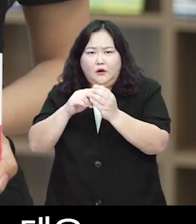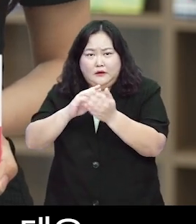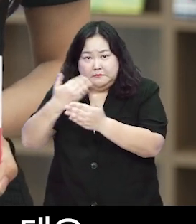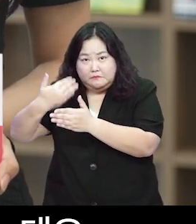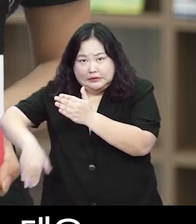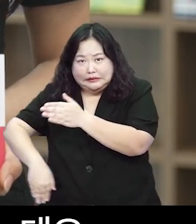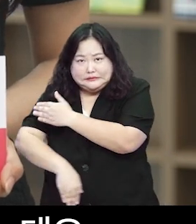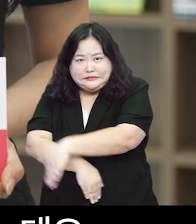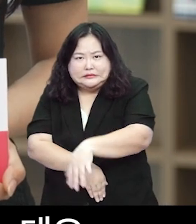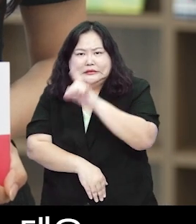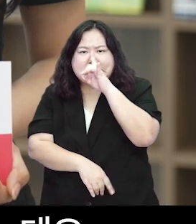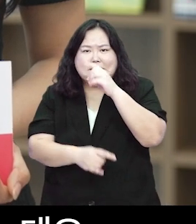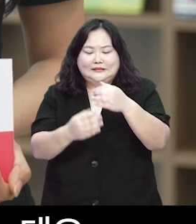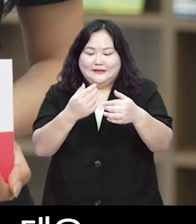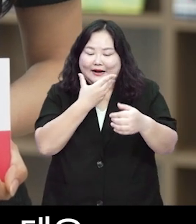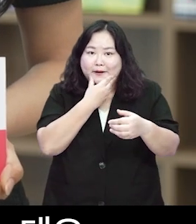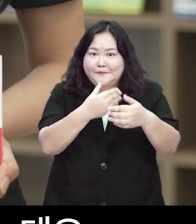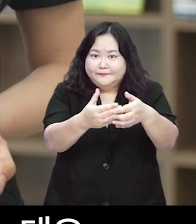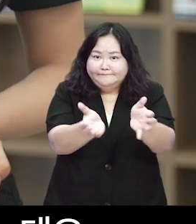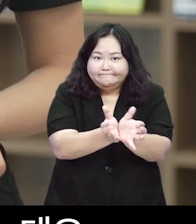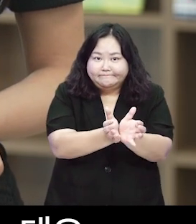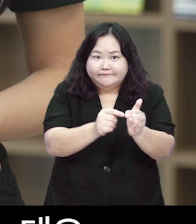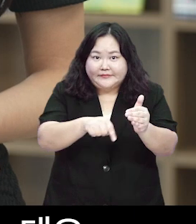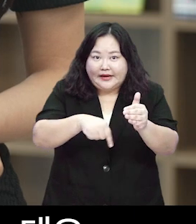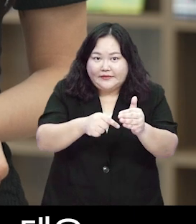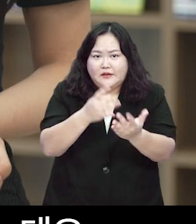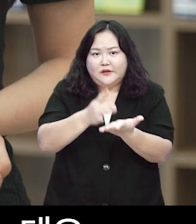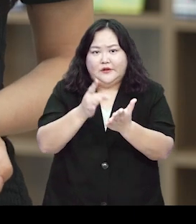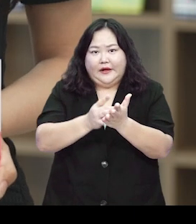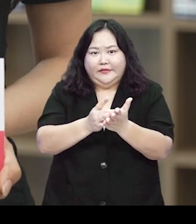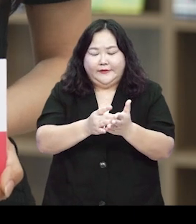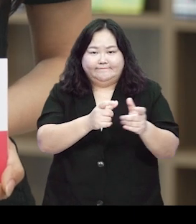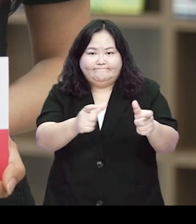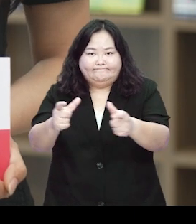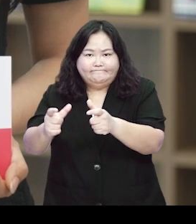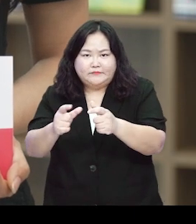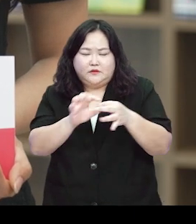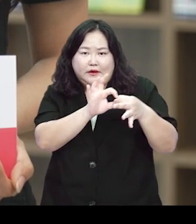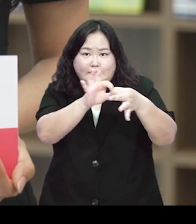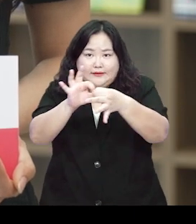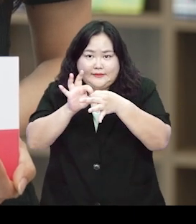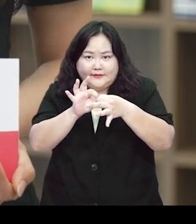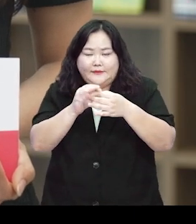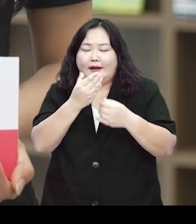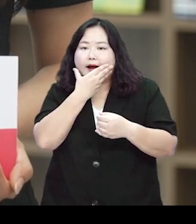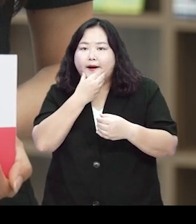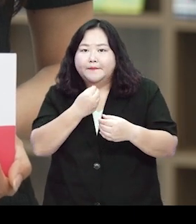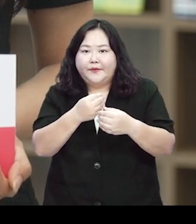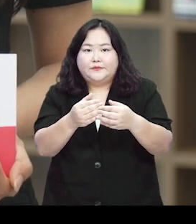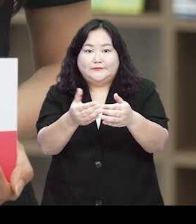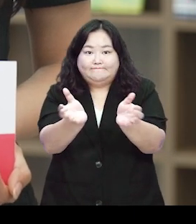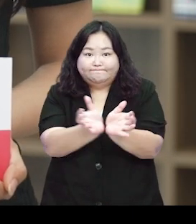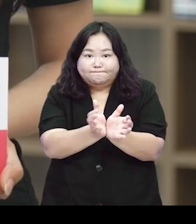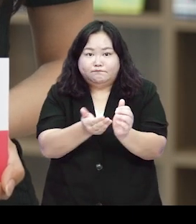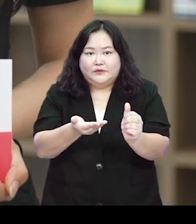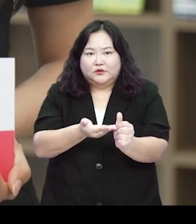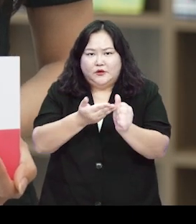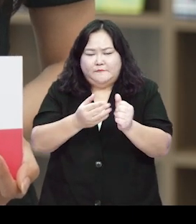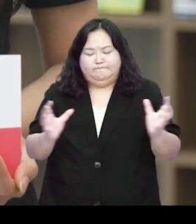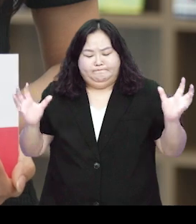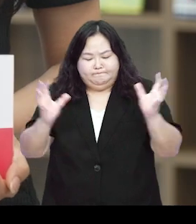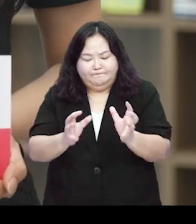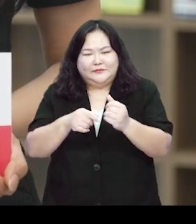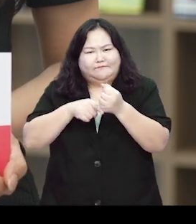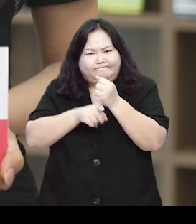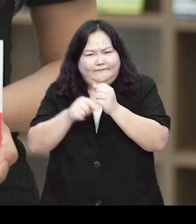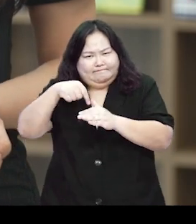없도록 이웃을 돌보는 행복키움 지원 단원인 있요 천안 지역복지 관계자와 행복키움 지원단이 모여 뜻깊은